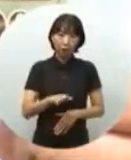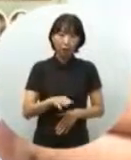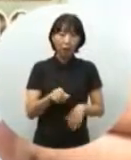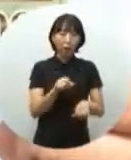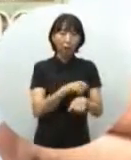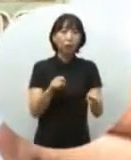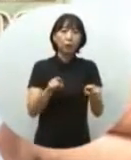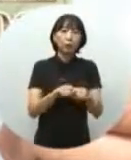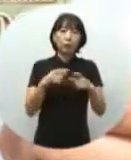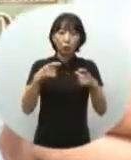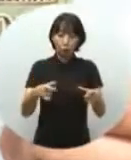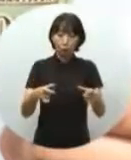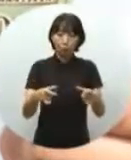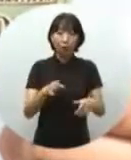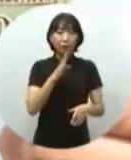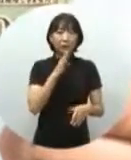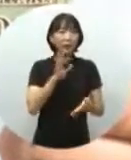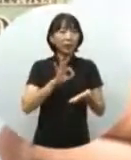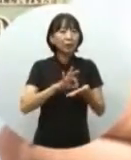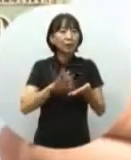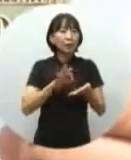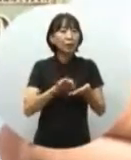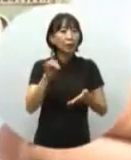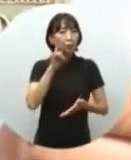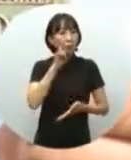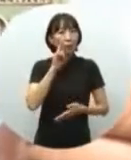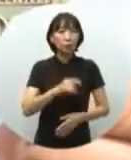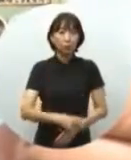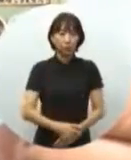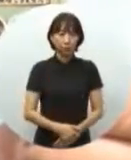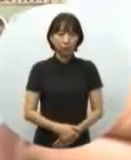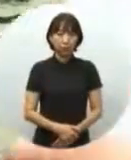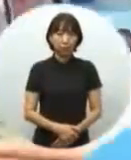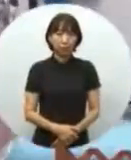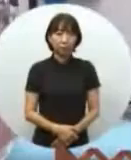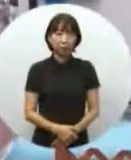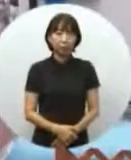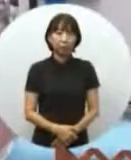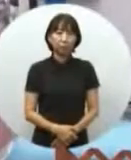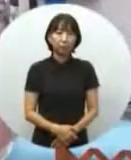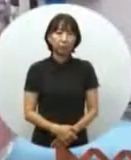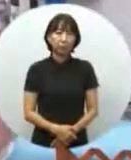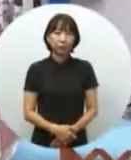プレミアム付き商品券を実際に使ってみましょう。